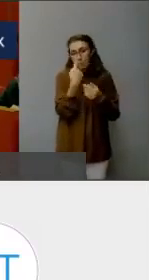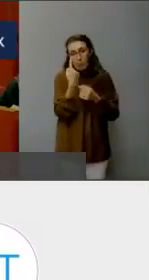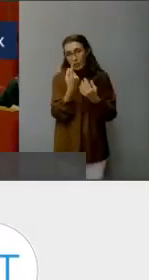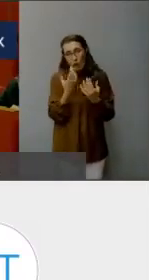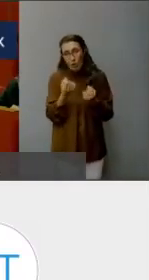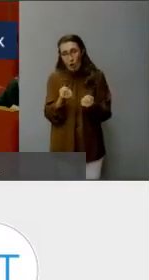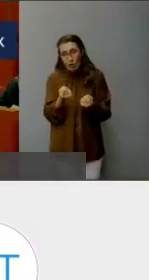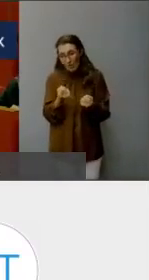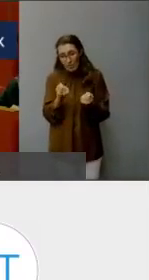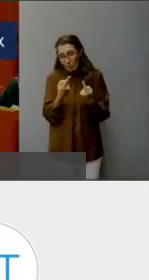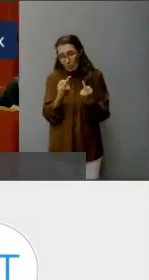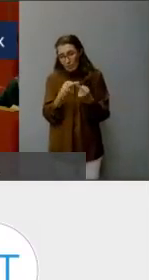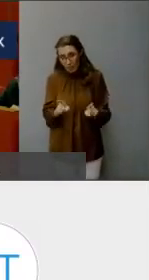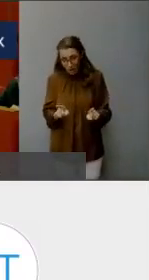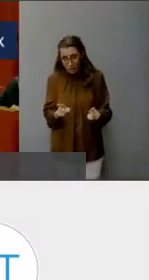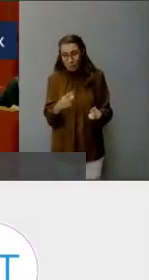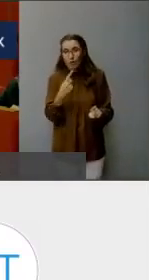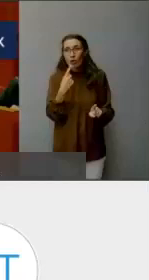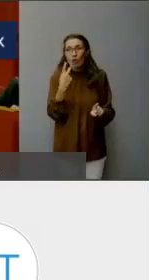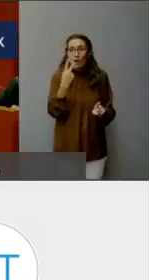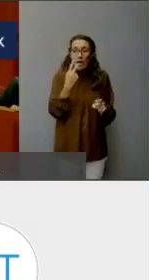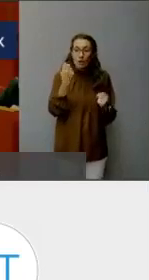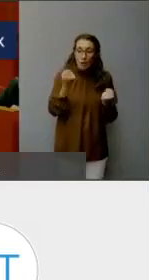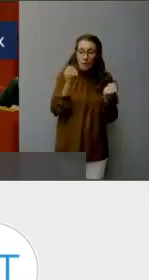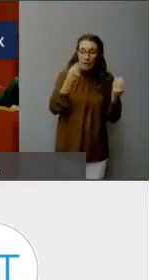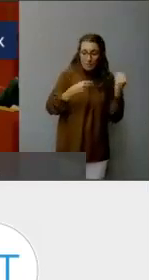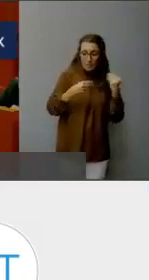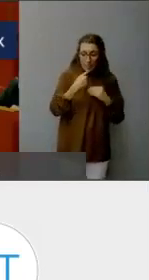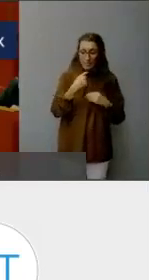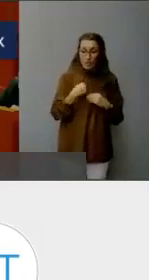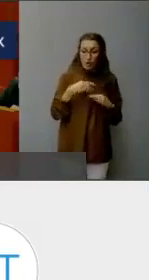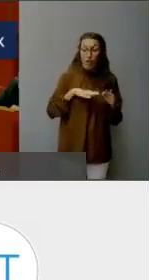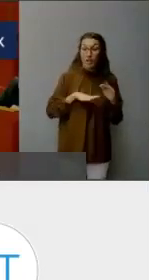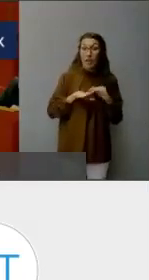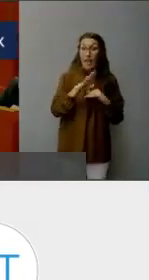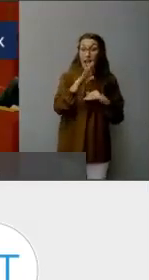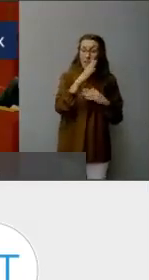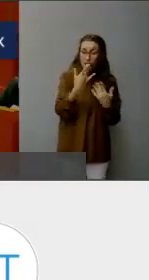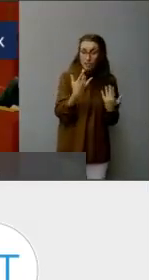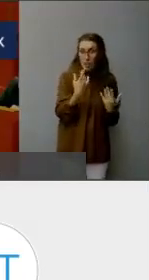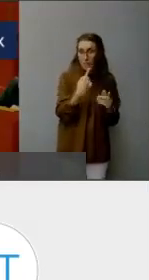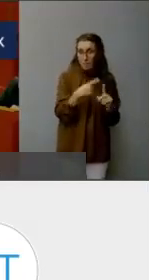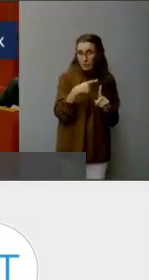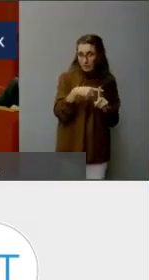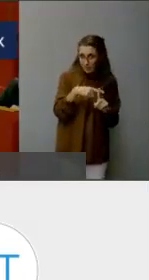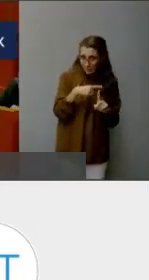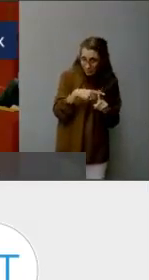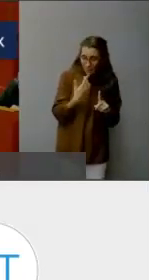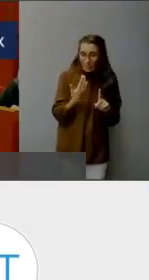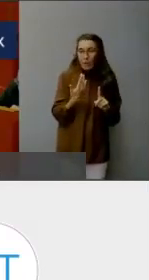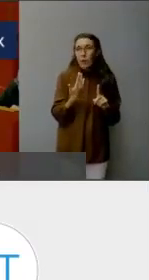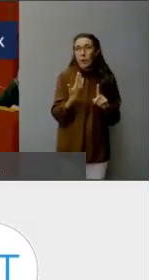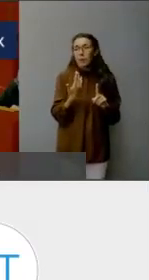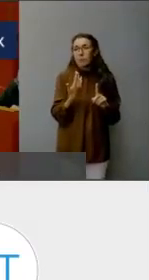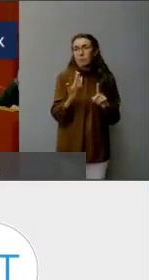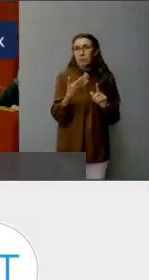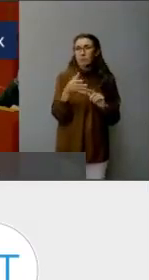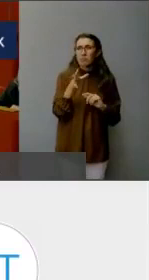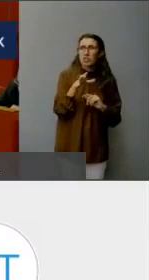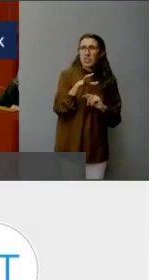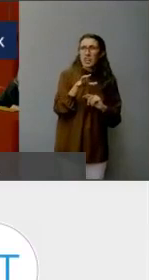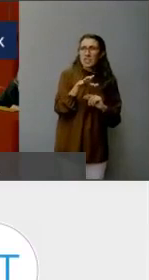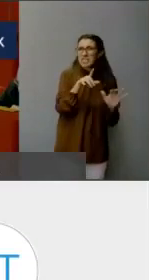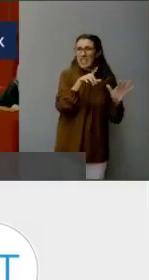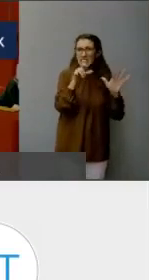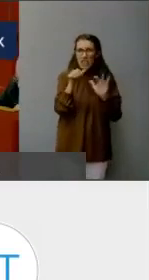che sarebbe stato positivo e che avrebbe traguardato un target di verso i 700